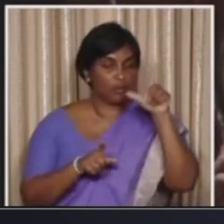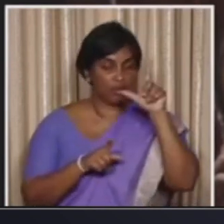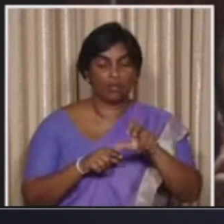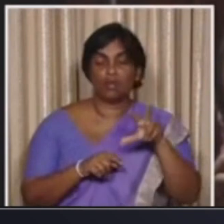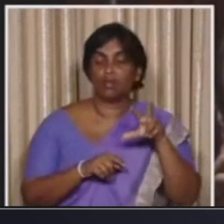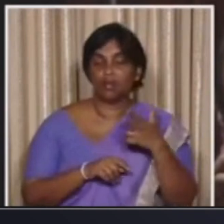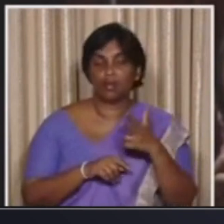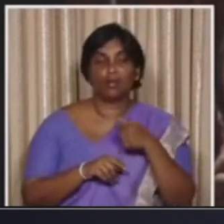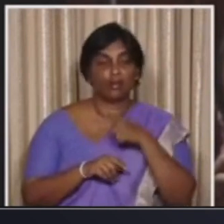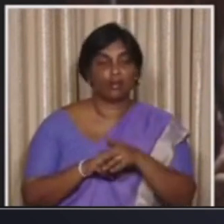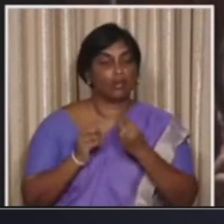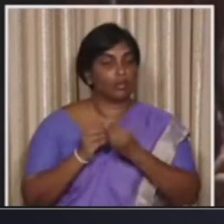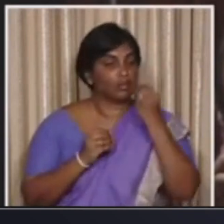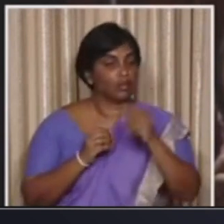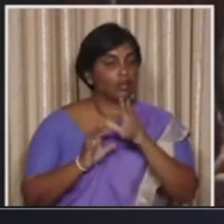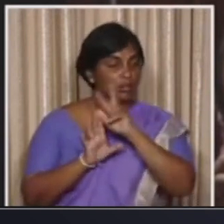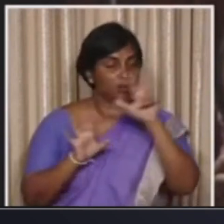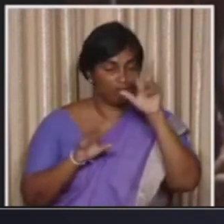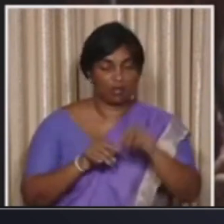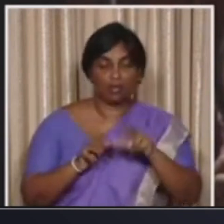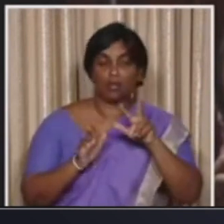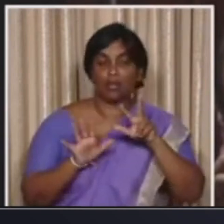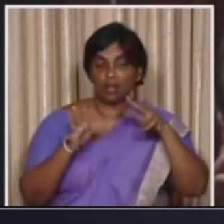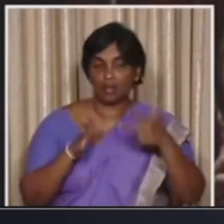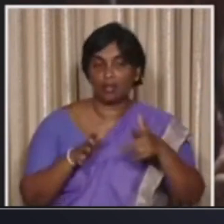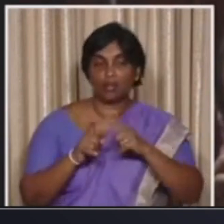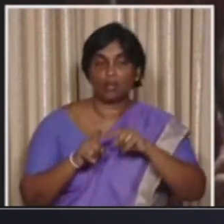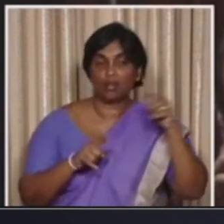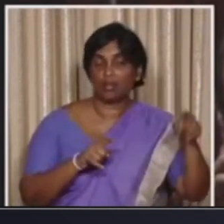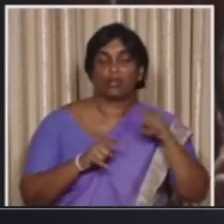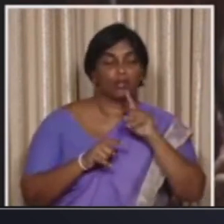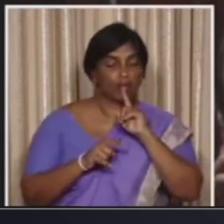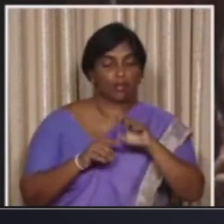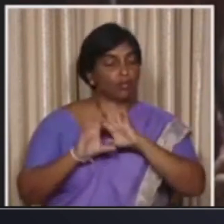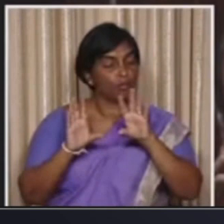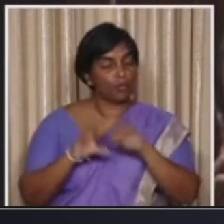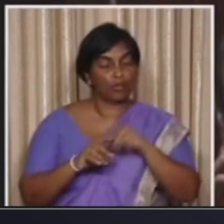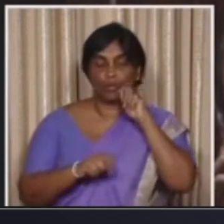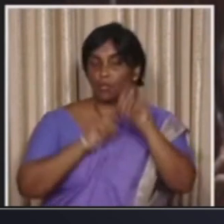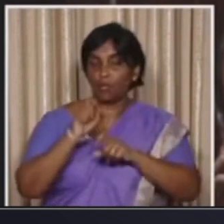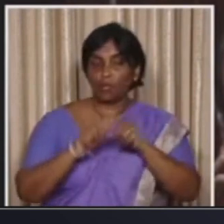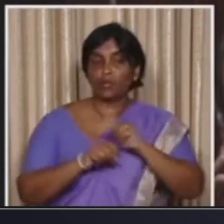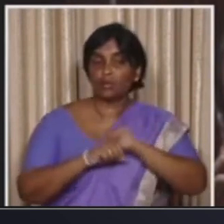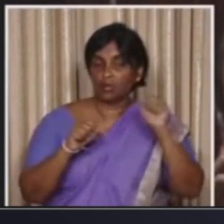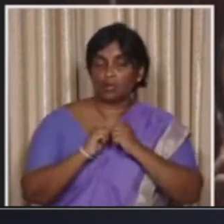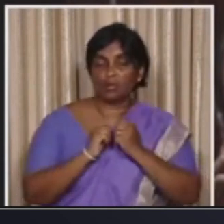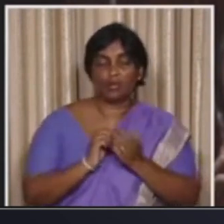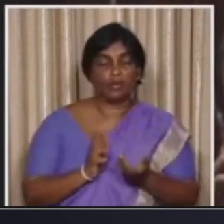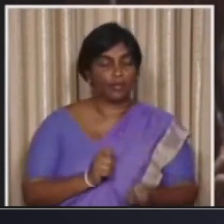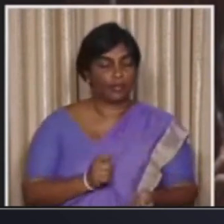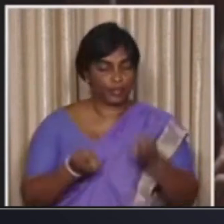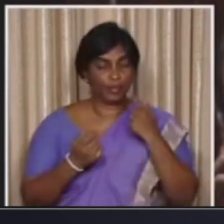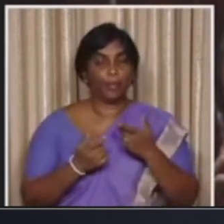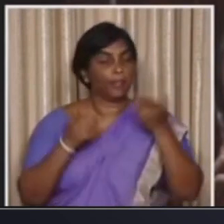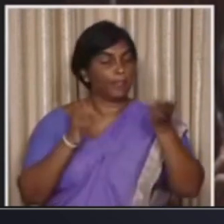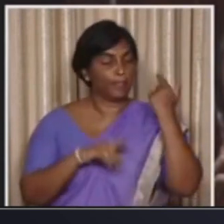17800ක ඔන්න දෙනවා 17800ක් අර බද්දන් කියනවා පොදු මහජන සංග්‍රාම වැඩි කරනවා කියලා